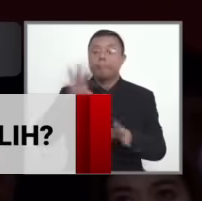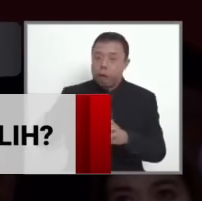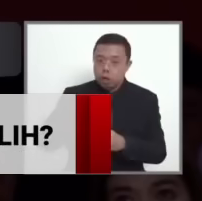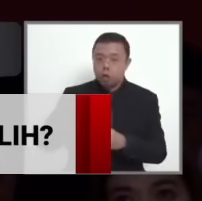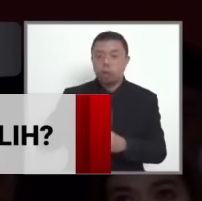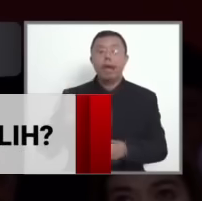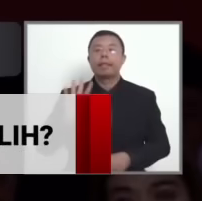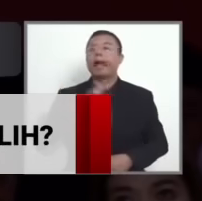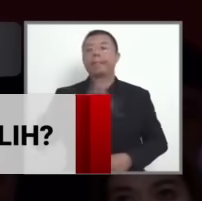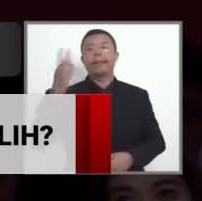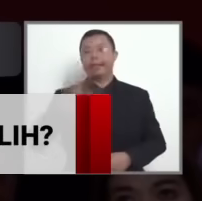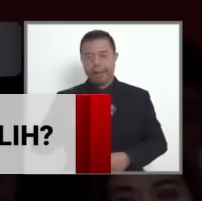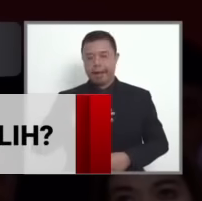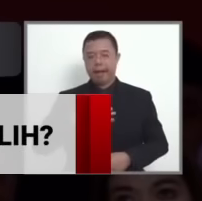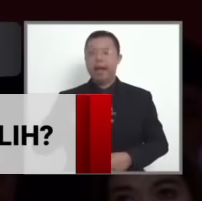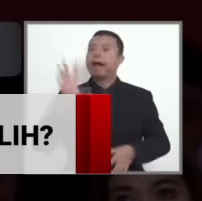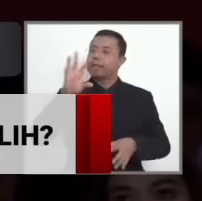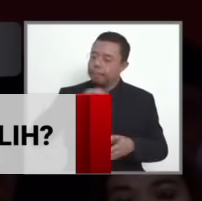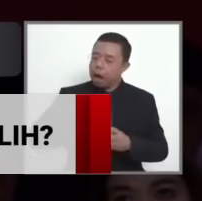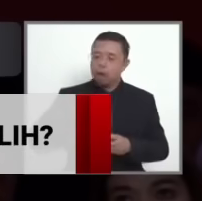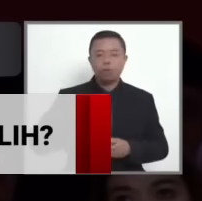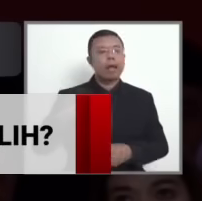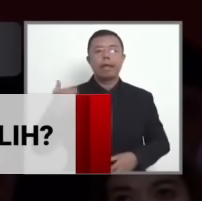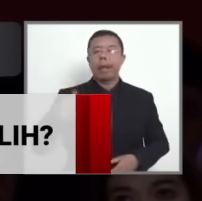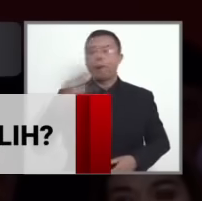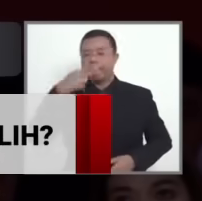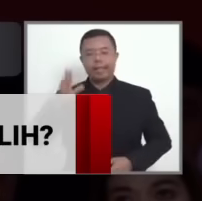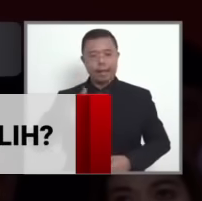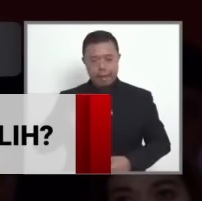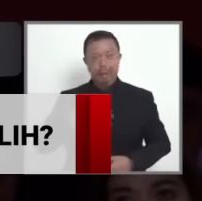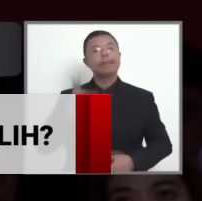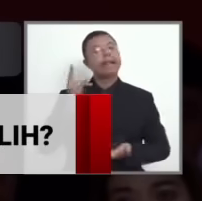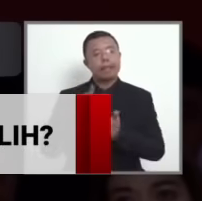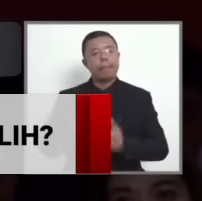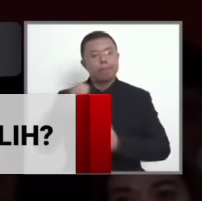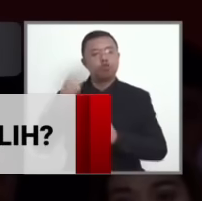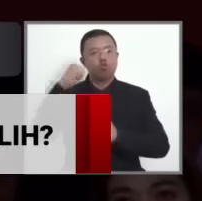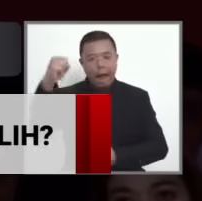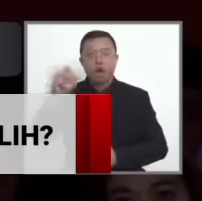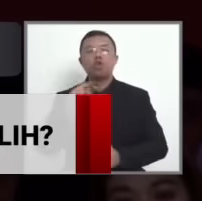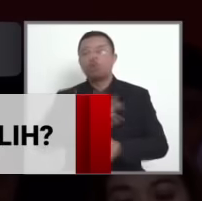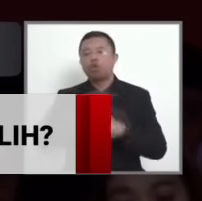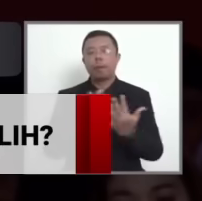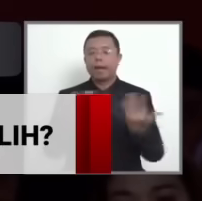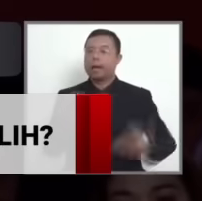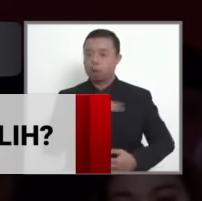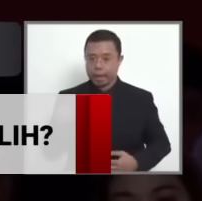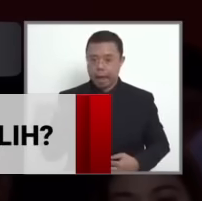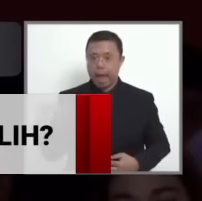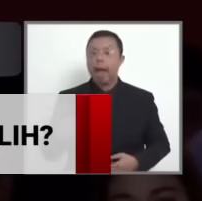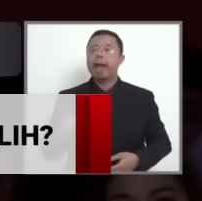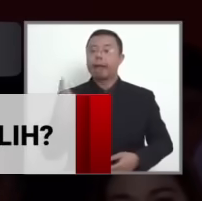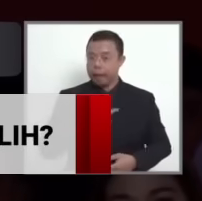tidak memilih saya dan termasuk yang tidak percaya sama saya. Saya akan berjuang untuk seluruh rakyat Indonesia.